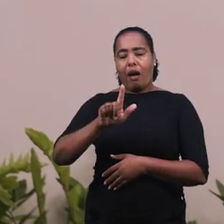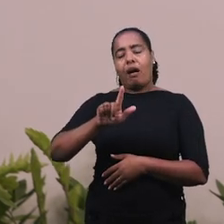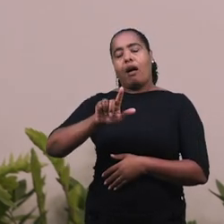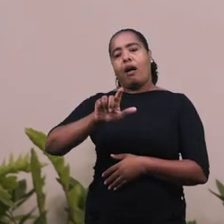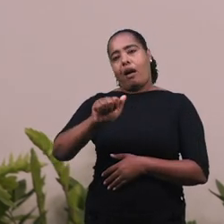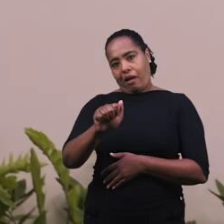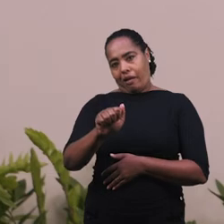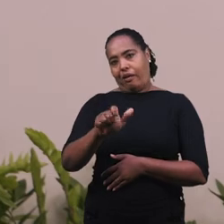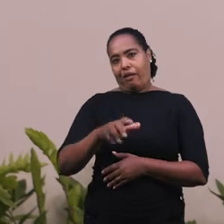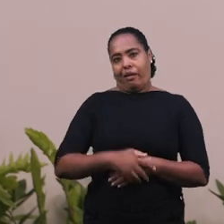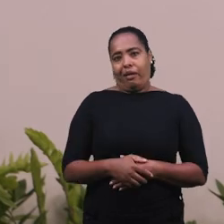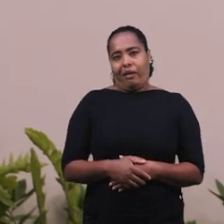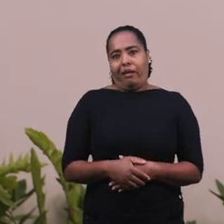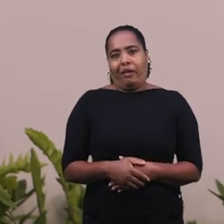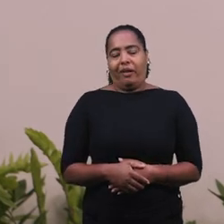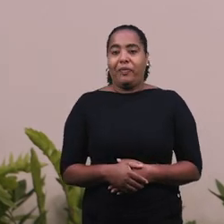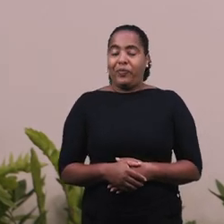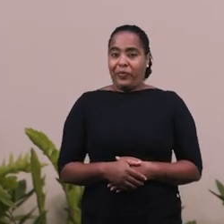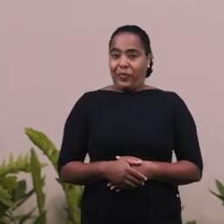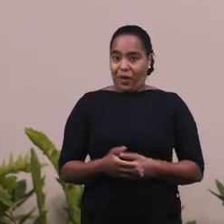allons apprendre un peu plus sur Jésus.